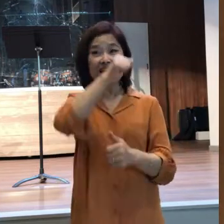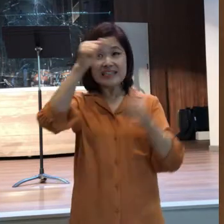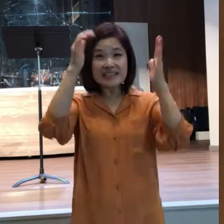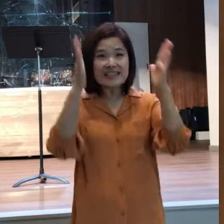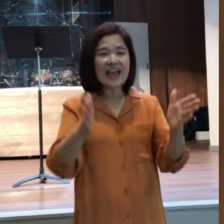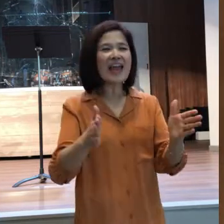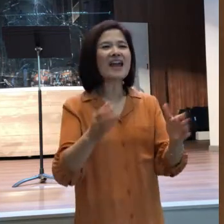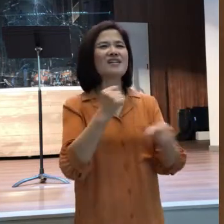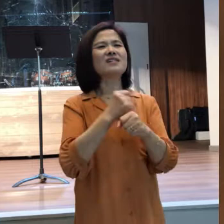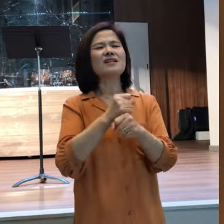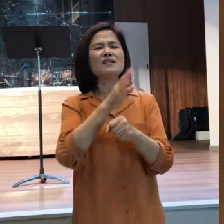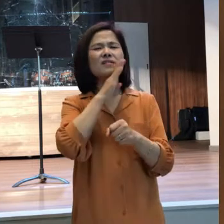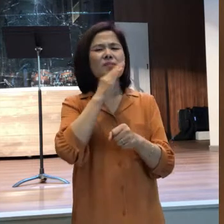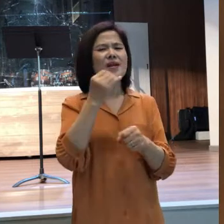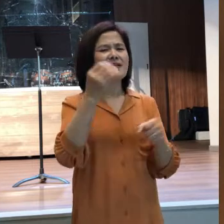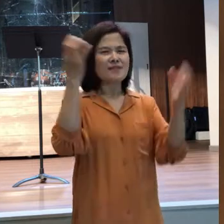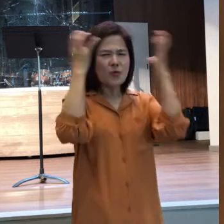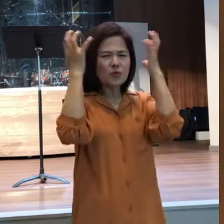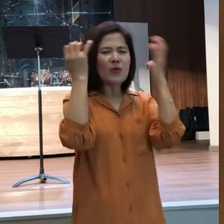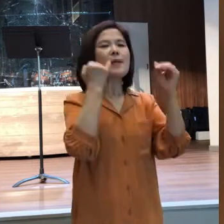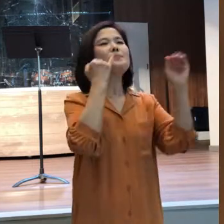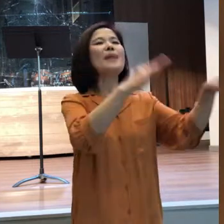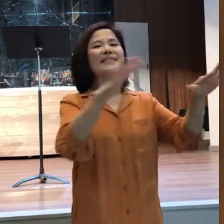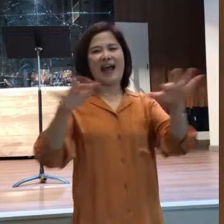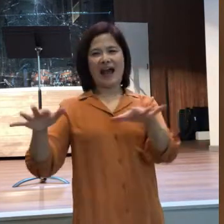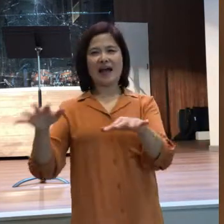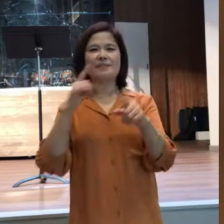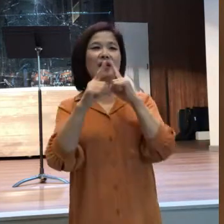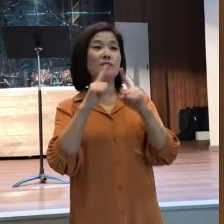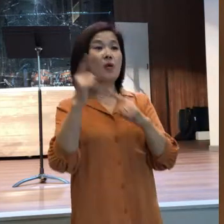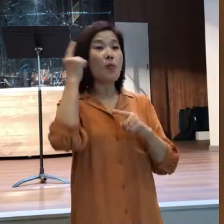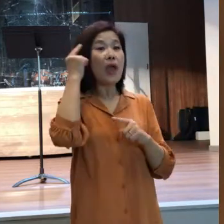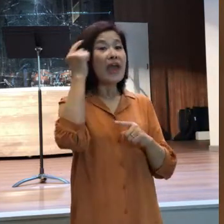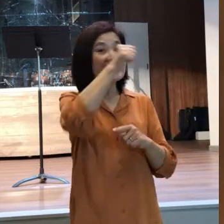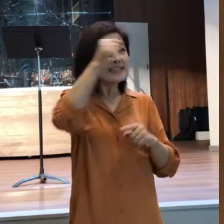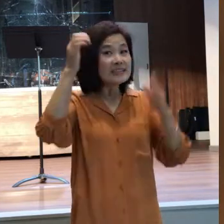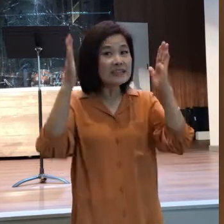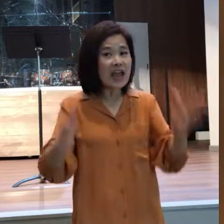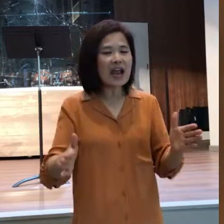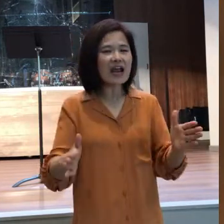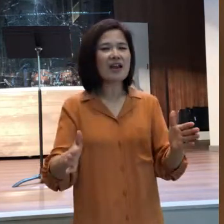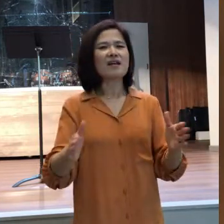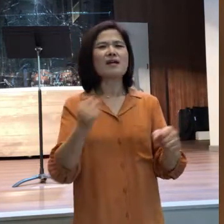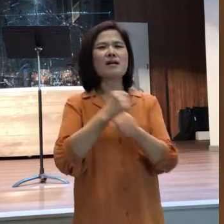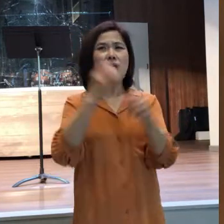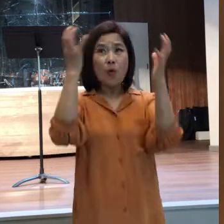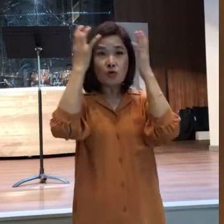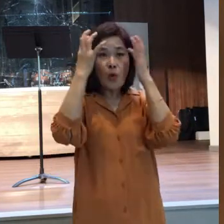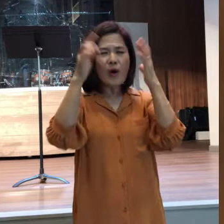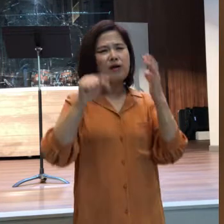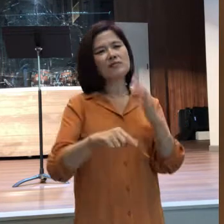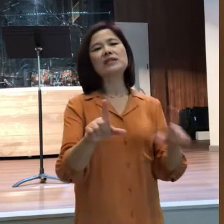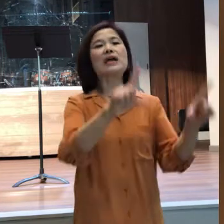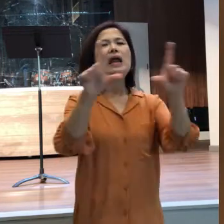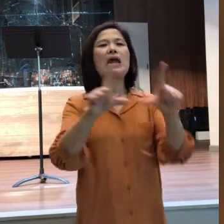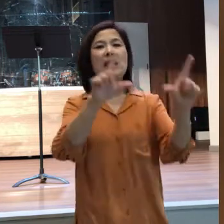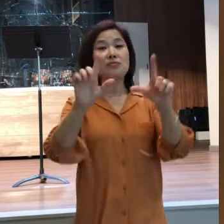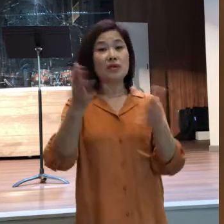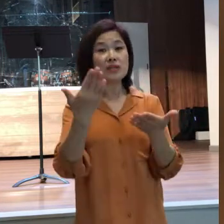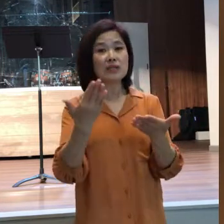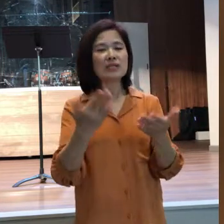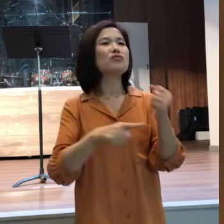인생을 고해라고 합니다. 왜 인생은 그렇게 평생을 고통 가운데 살아야